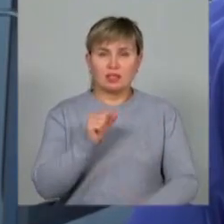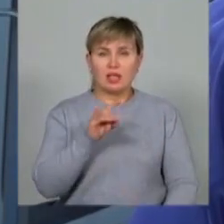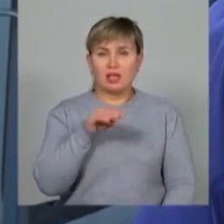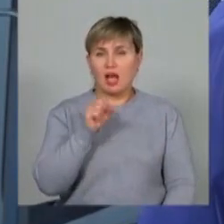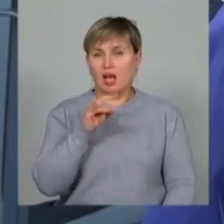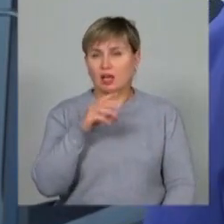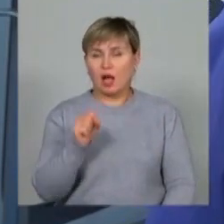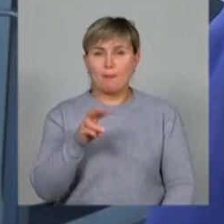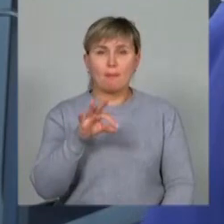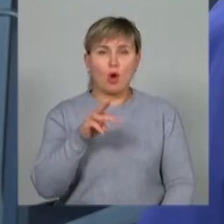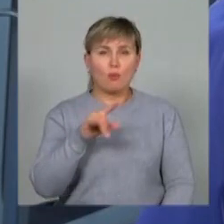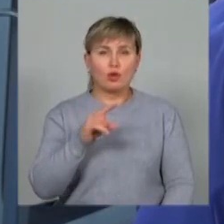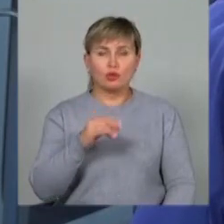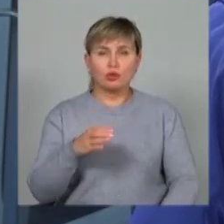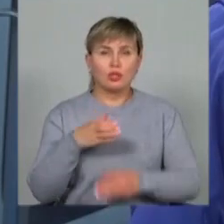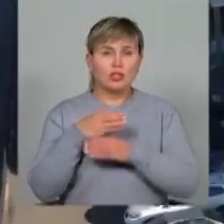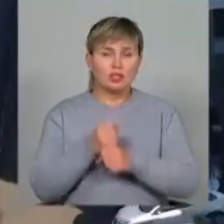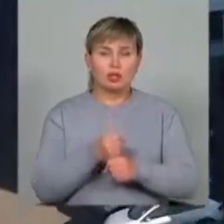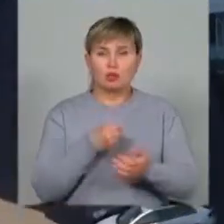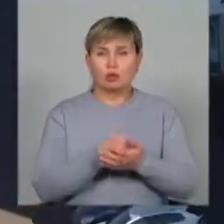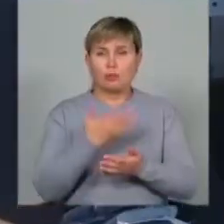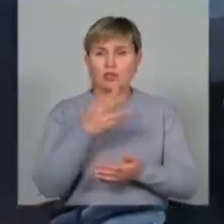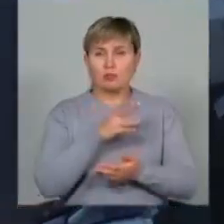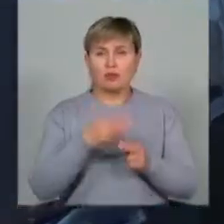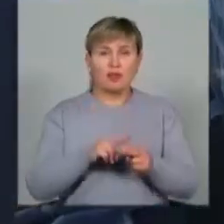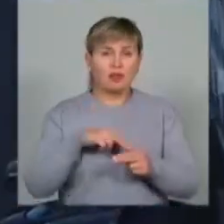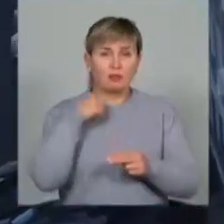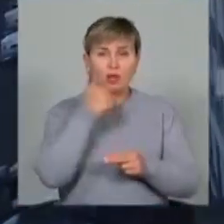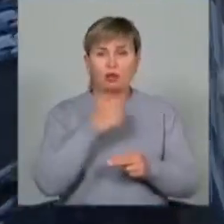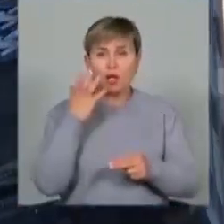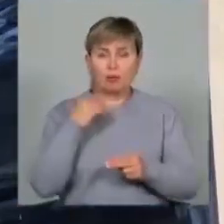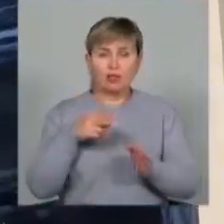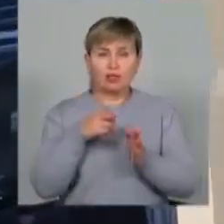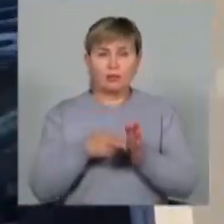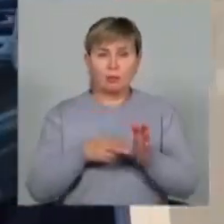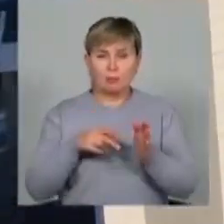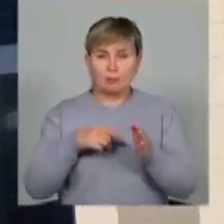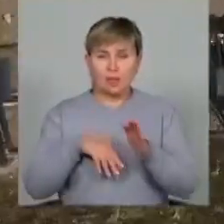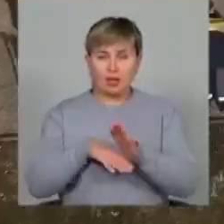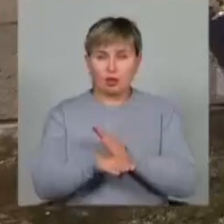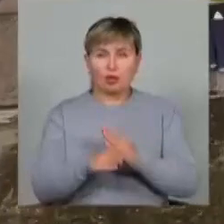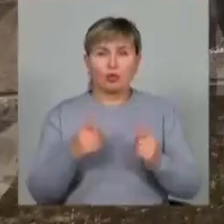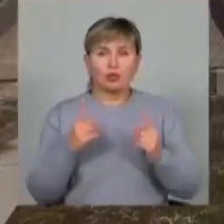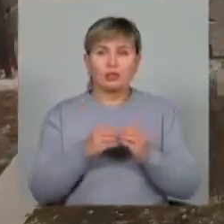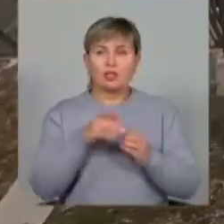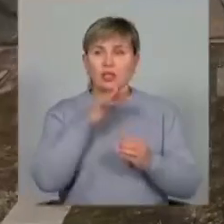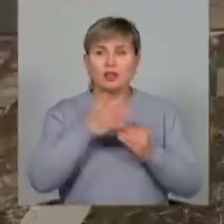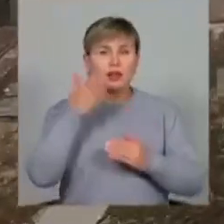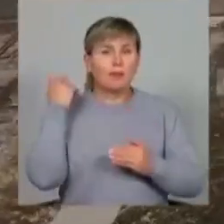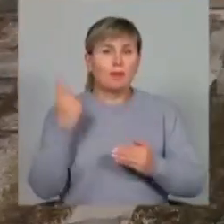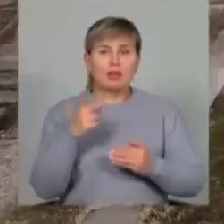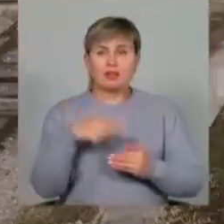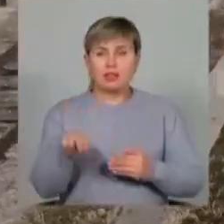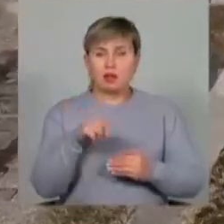Мамушлы, хотим его сократить до 5 минут. Кстати, в этом году алматинский метрополитен отмечает юбилей. 10 лет назад,